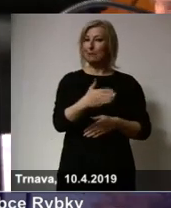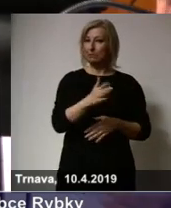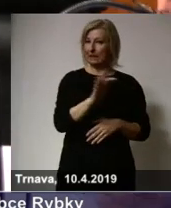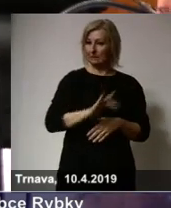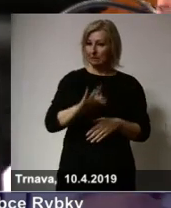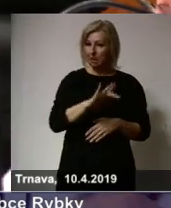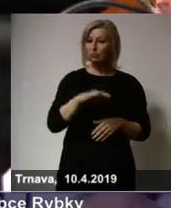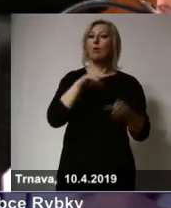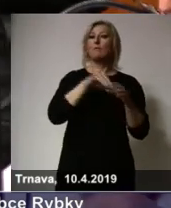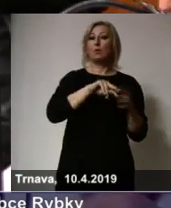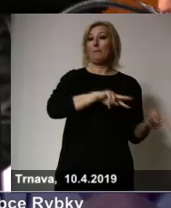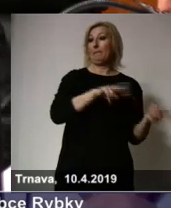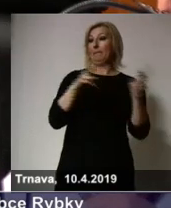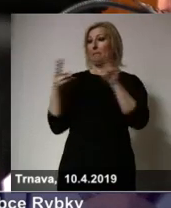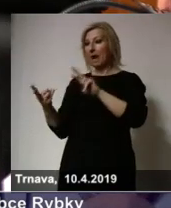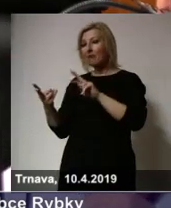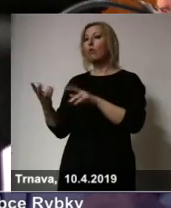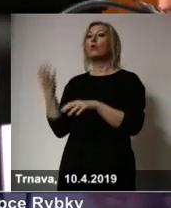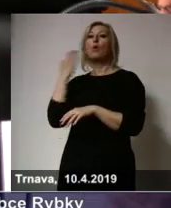vlastníctva obce Rybky.